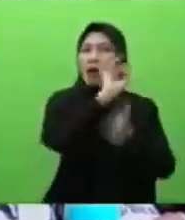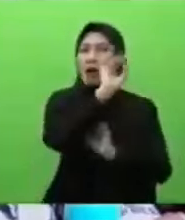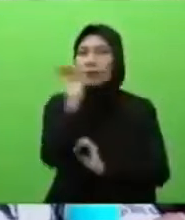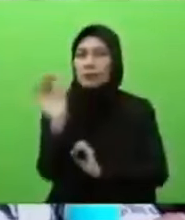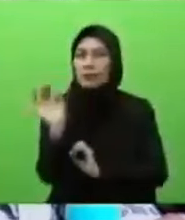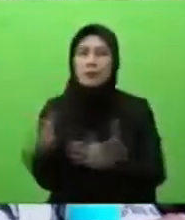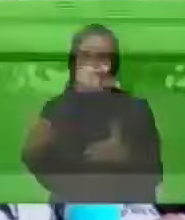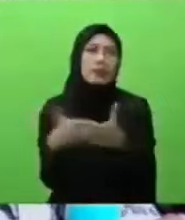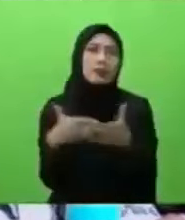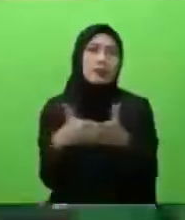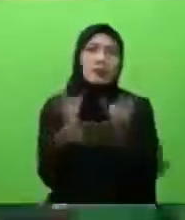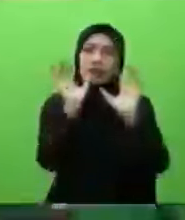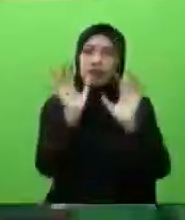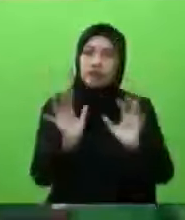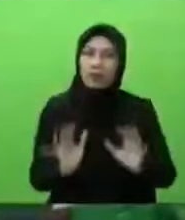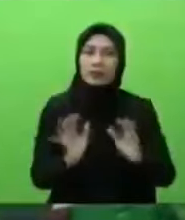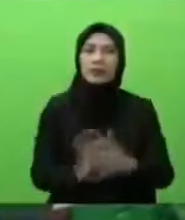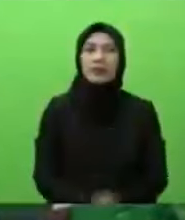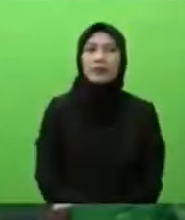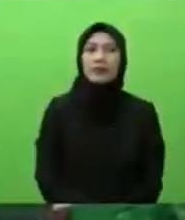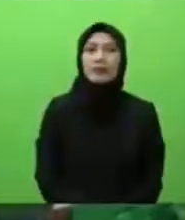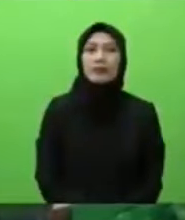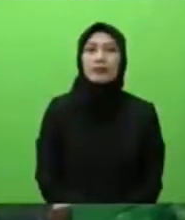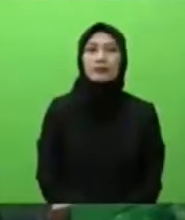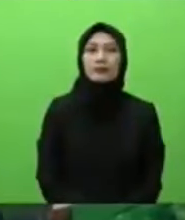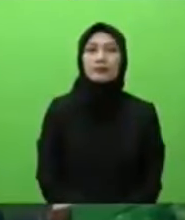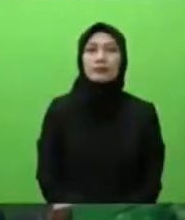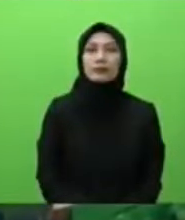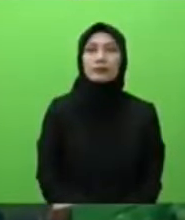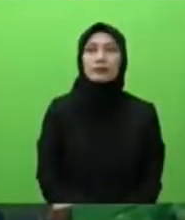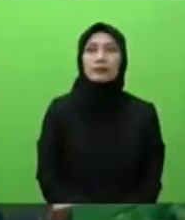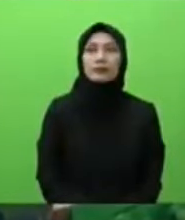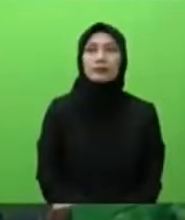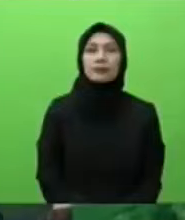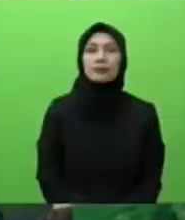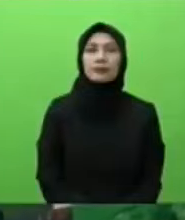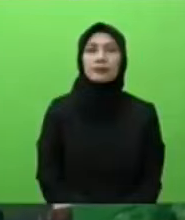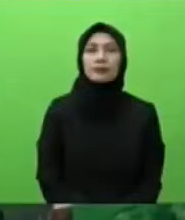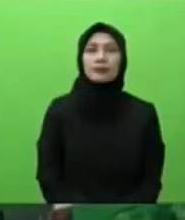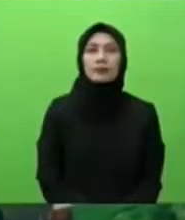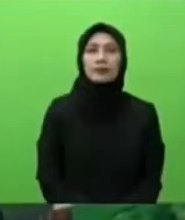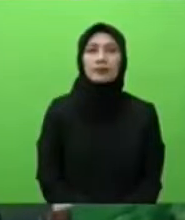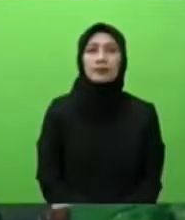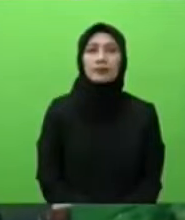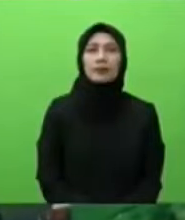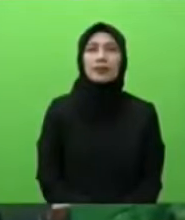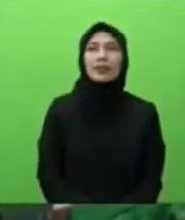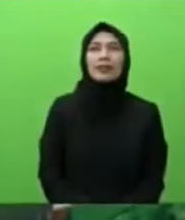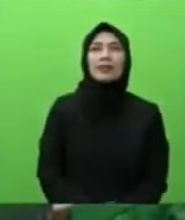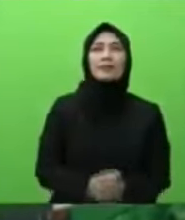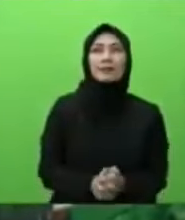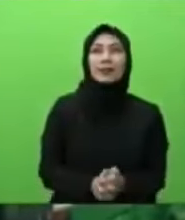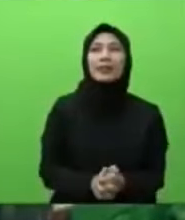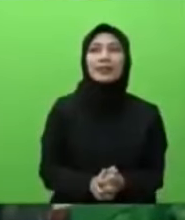tantangannya bersamaan dengan itu secara domestik juga mengalami dinamika baru pasca reformasi